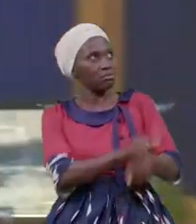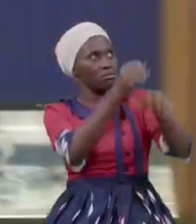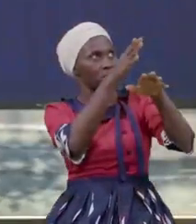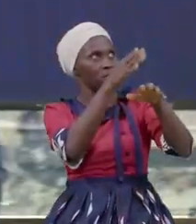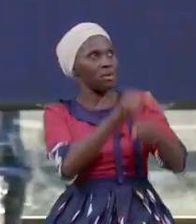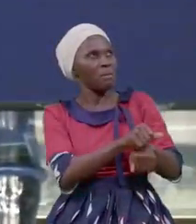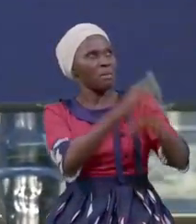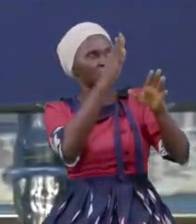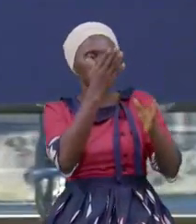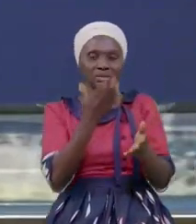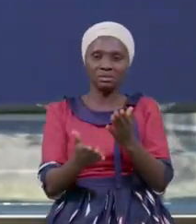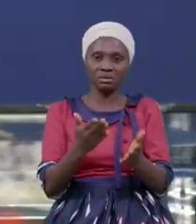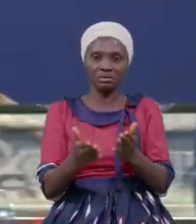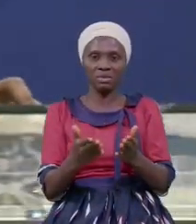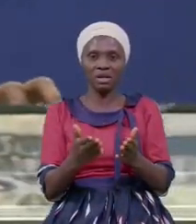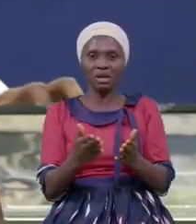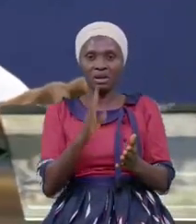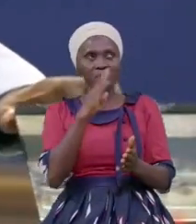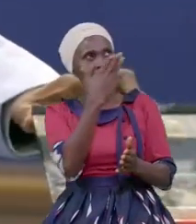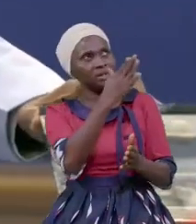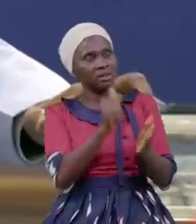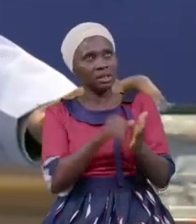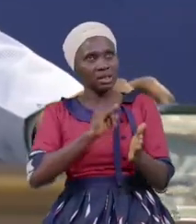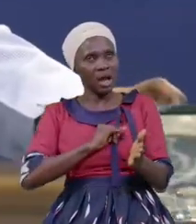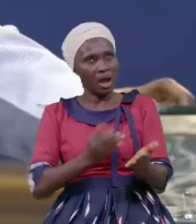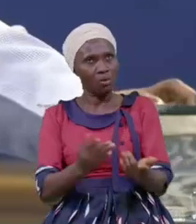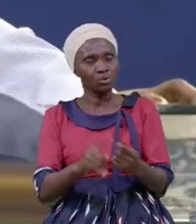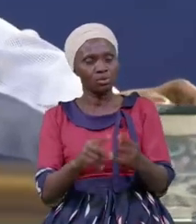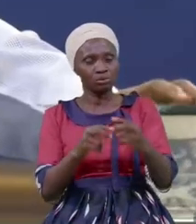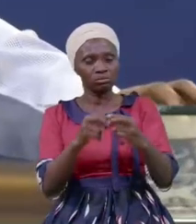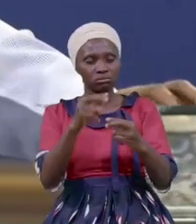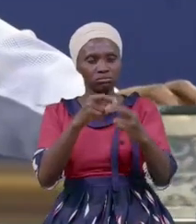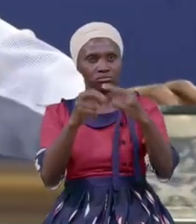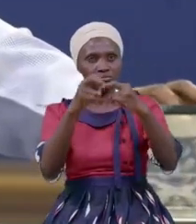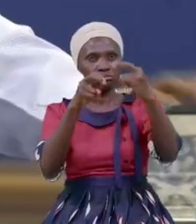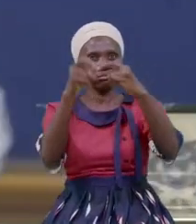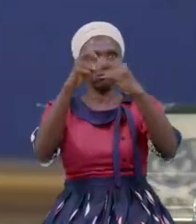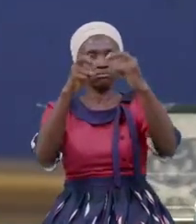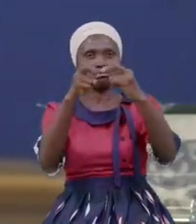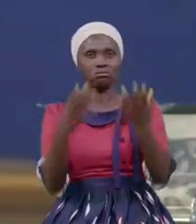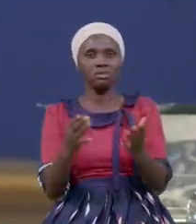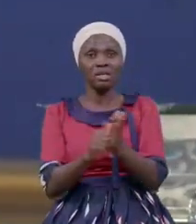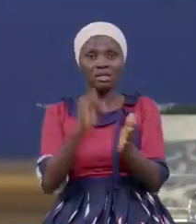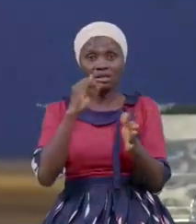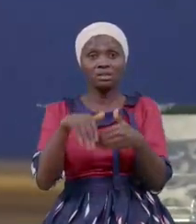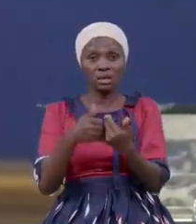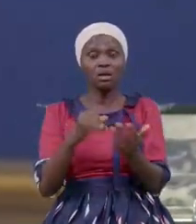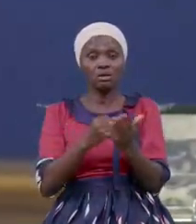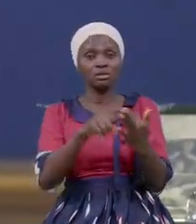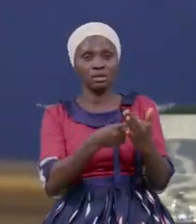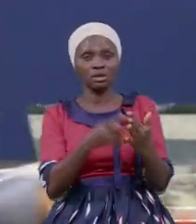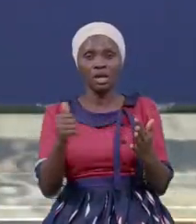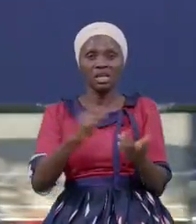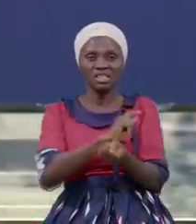montagne peut à laquel je regarde que je regarde que je veux grav c'est comme ça ça commence un